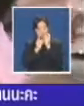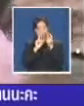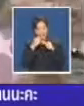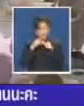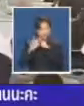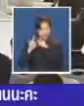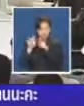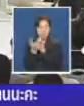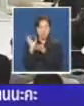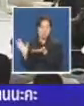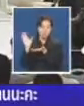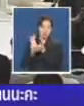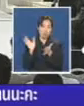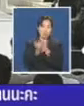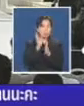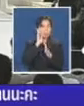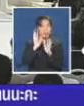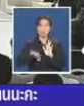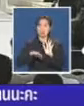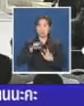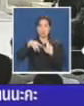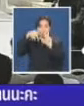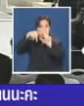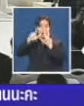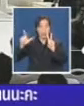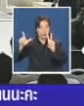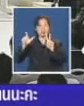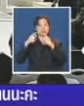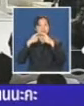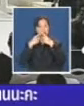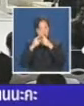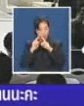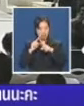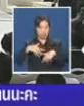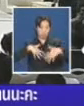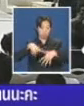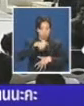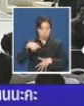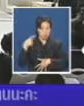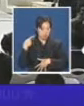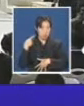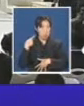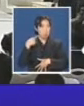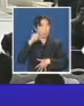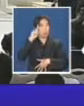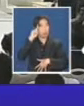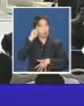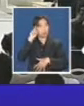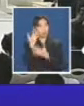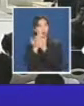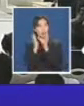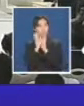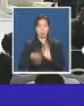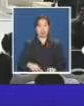ทั้งหมดเนี่ยประมาณ 2,000ล้านในขณะที่ประโยชน์ที่เกิดขึ้นกับพี่น้องประชาชนนั้นเป็นเงินถึงกว่า